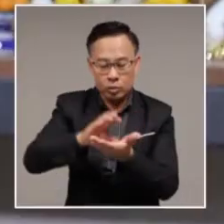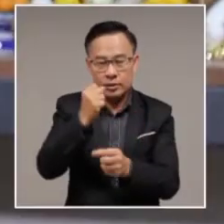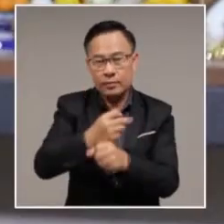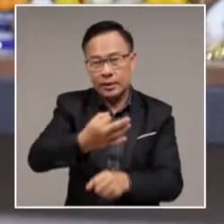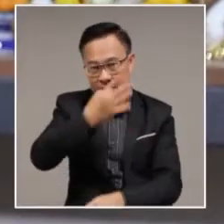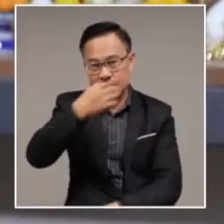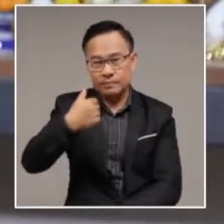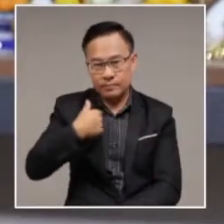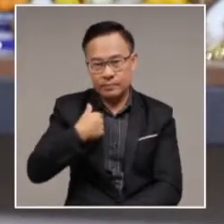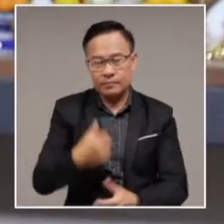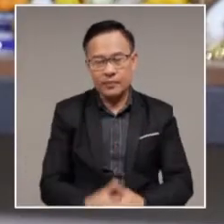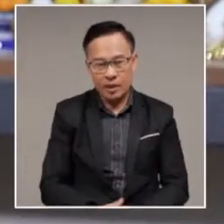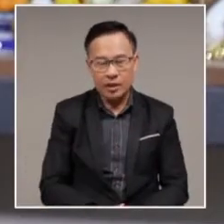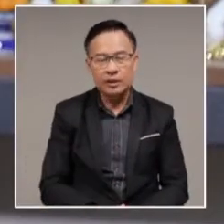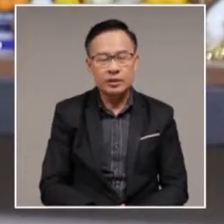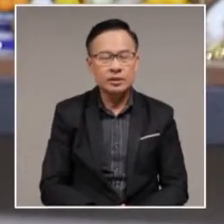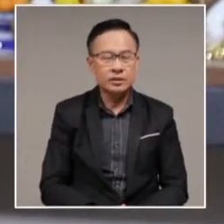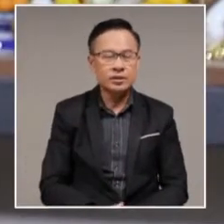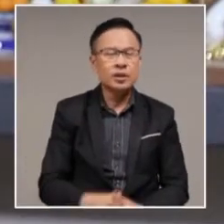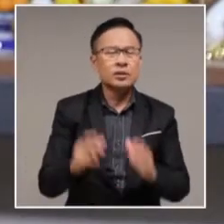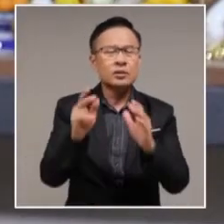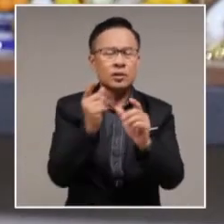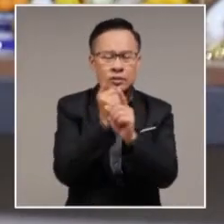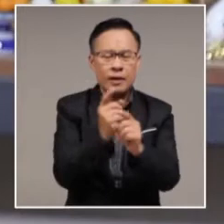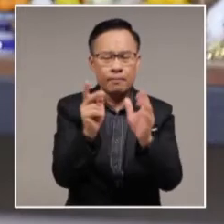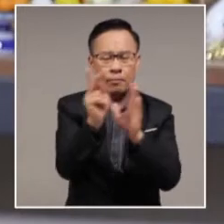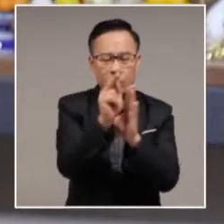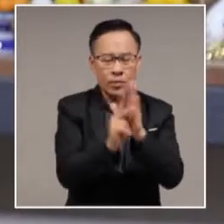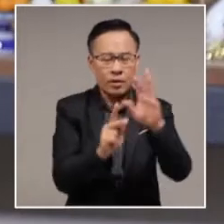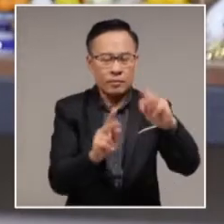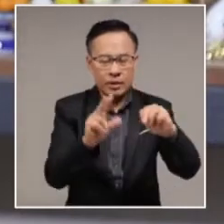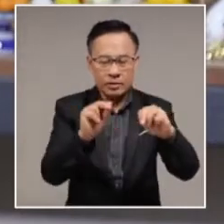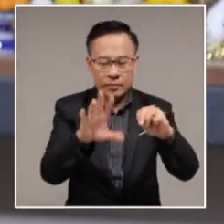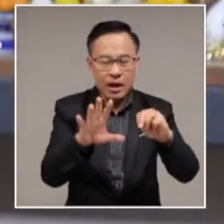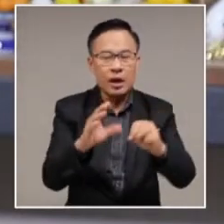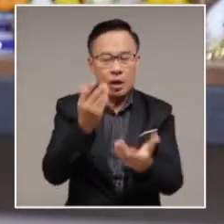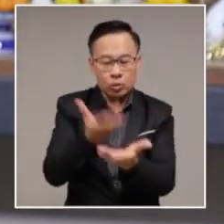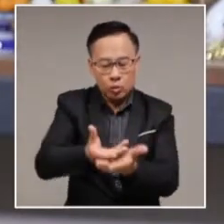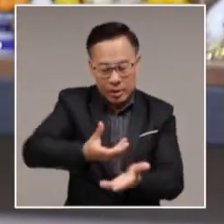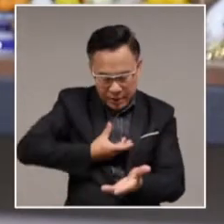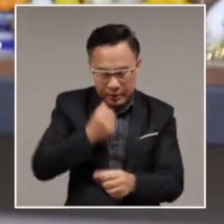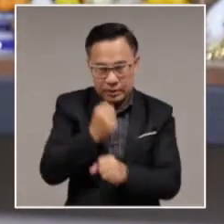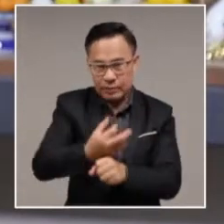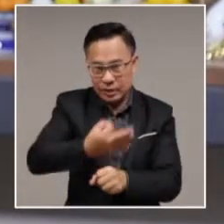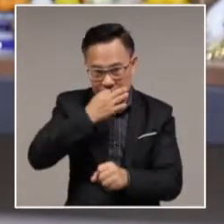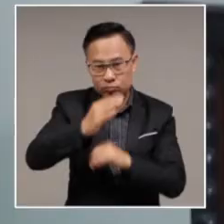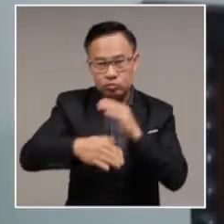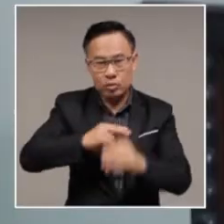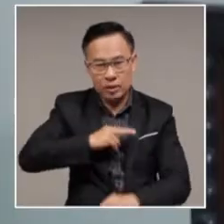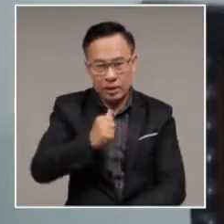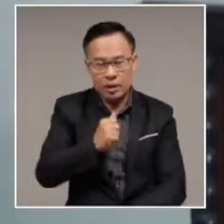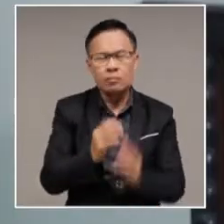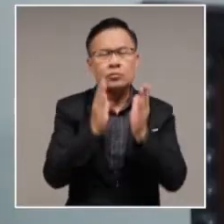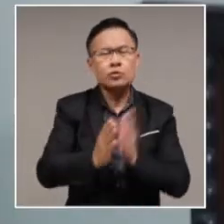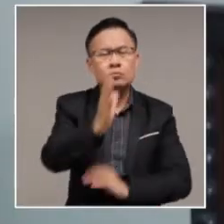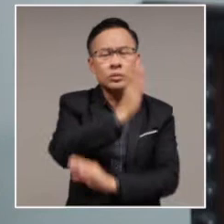ลเขาใช้มาตรา35ในการมอบทุนให้กับพี่หนุ้ยเพื่อเอาไปประกอบอาชีพ ใช่ค่ะค